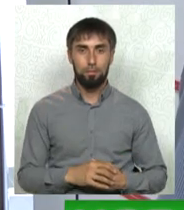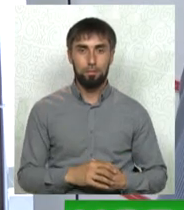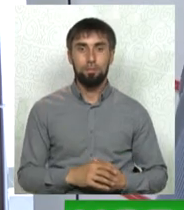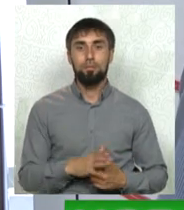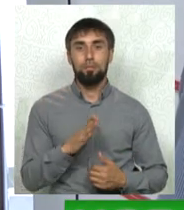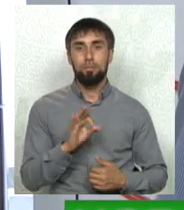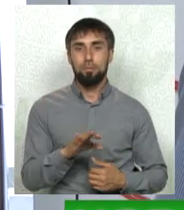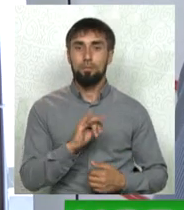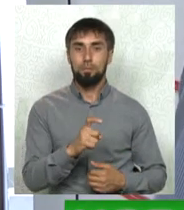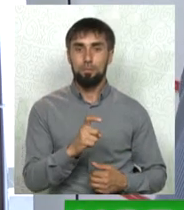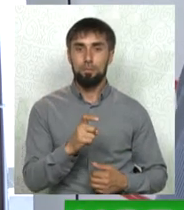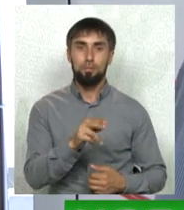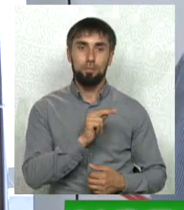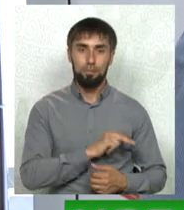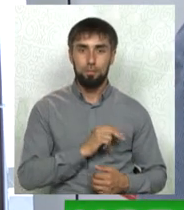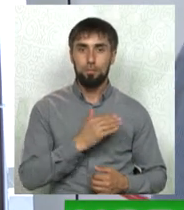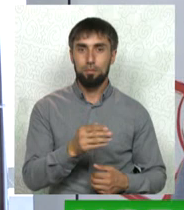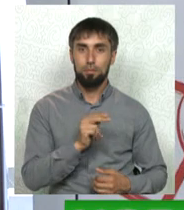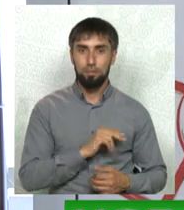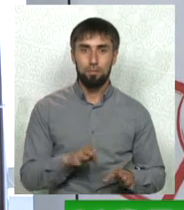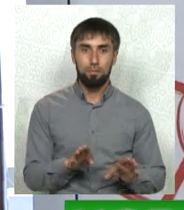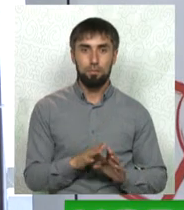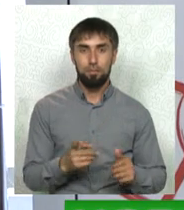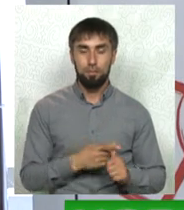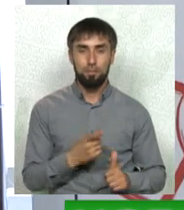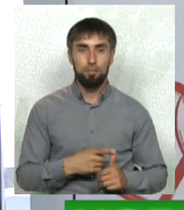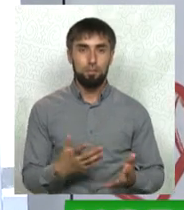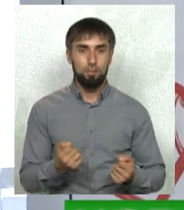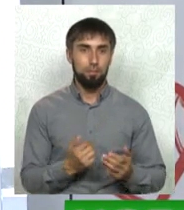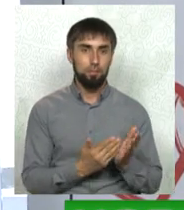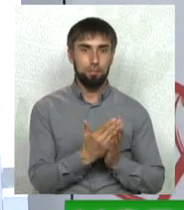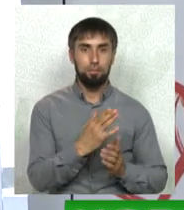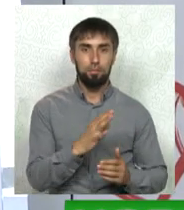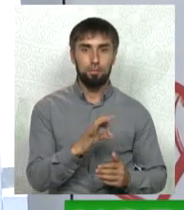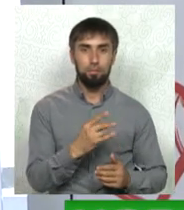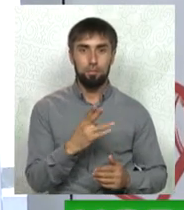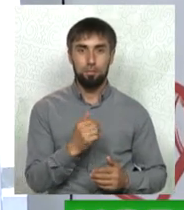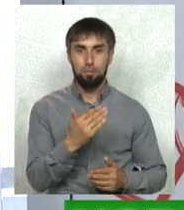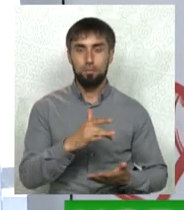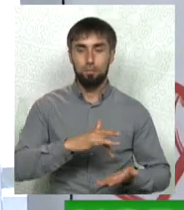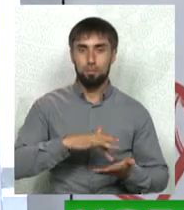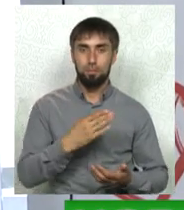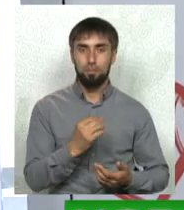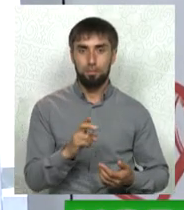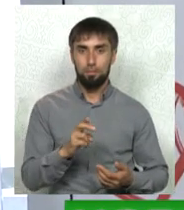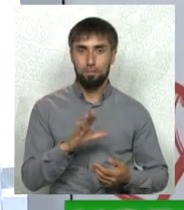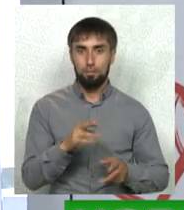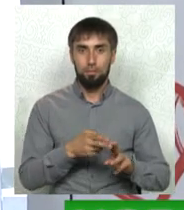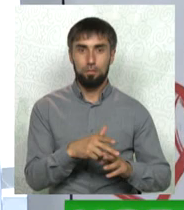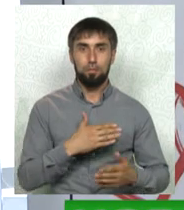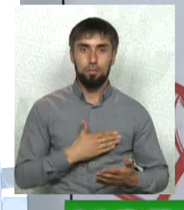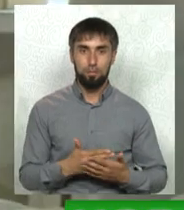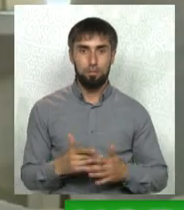вот их работа, так сказать, получила высокую оценку в центральном штабе вот этого